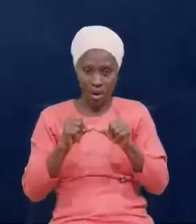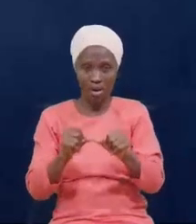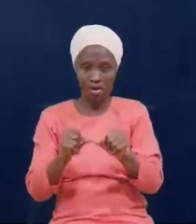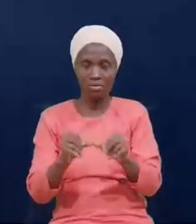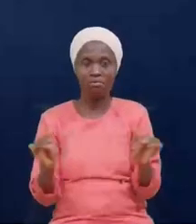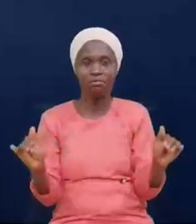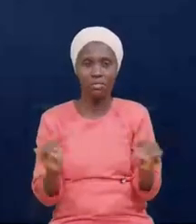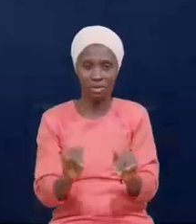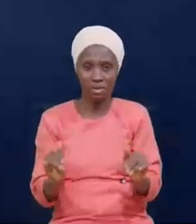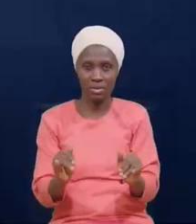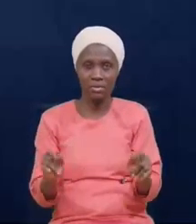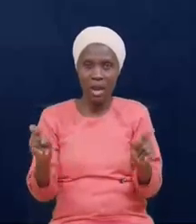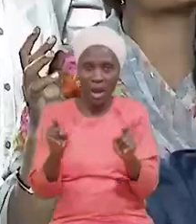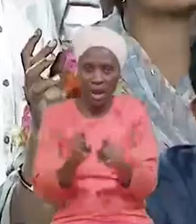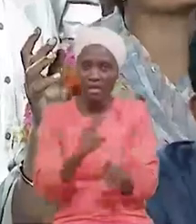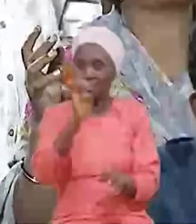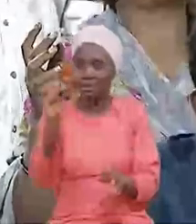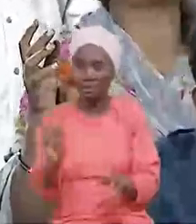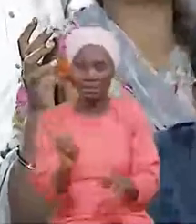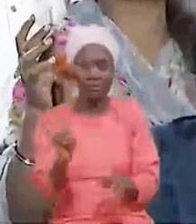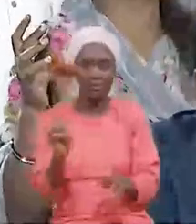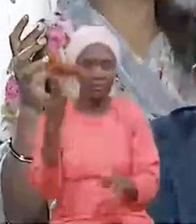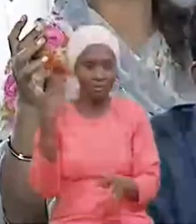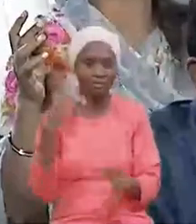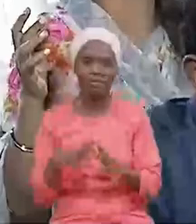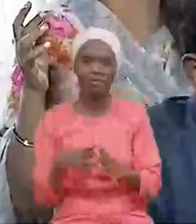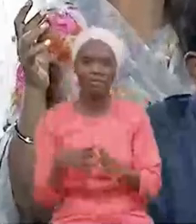sa puissance demeure toujours la même.